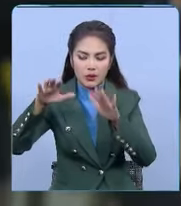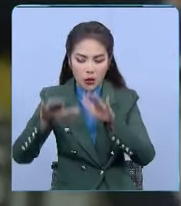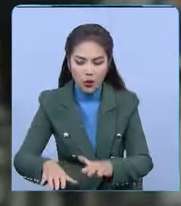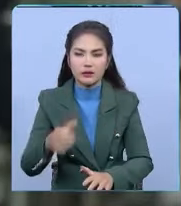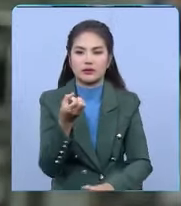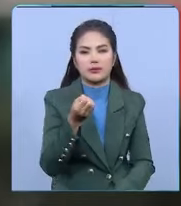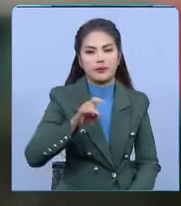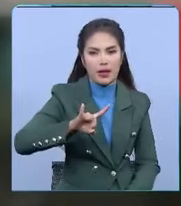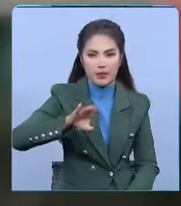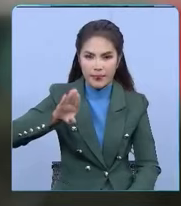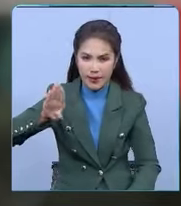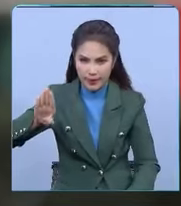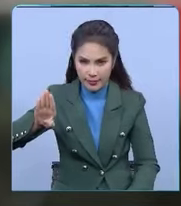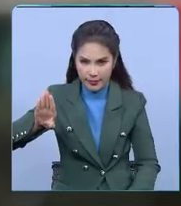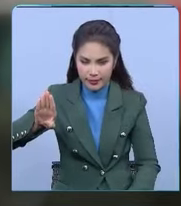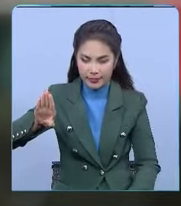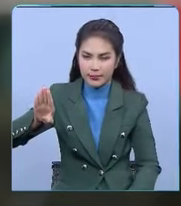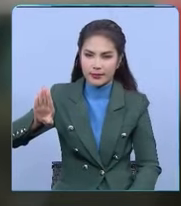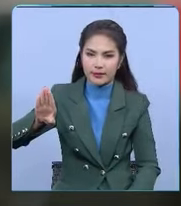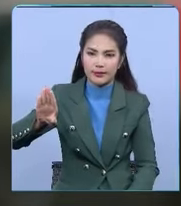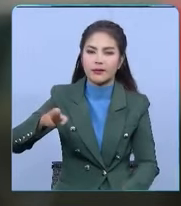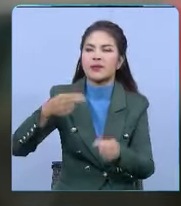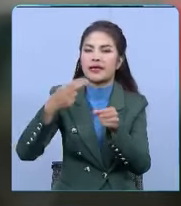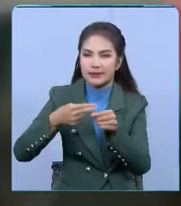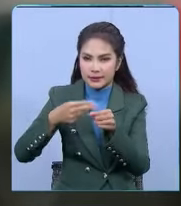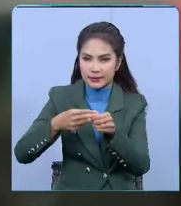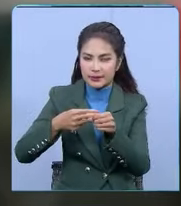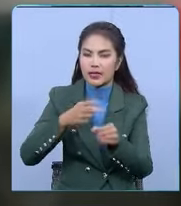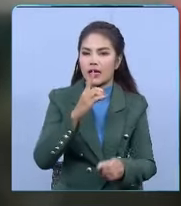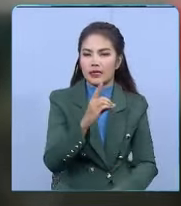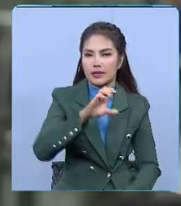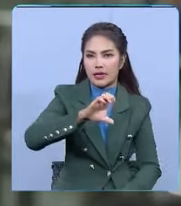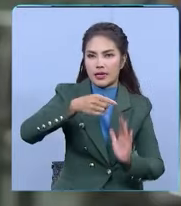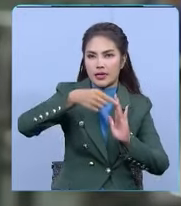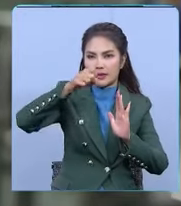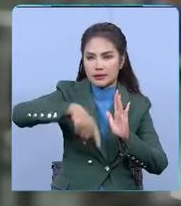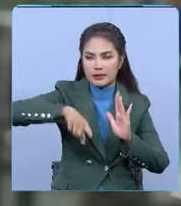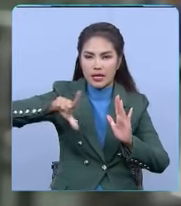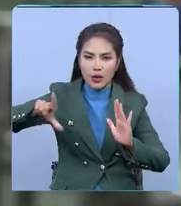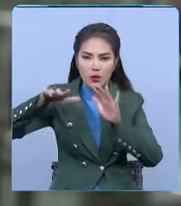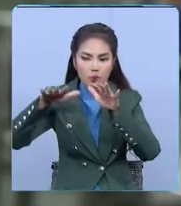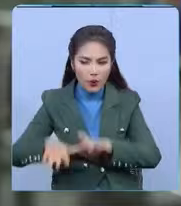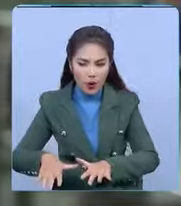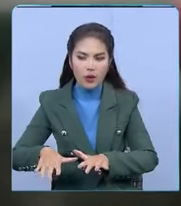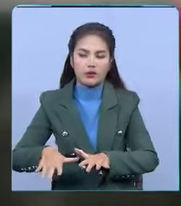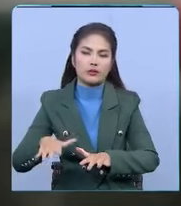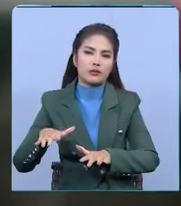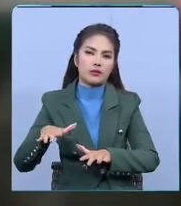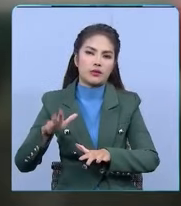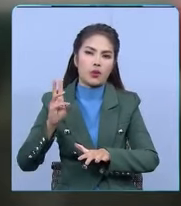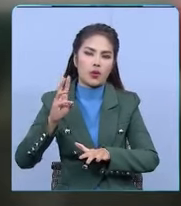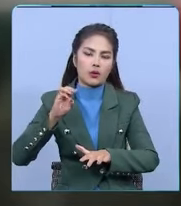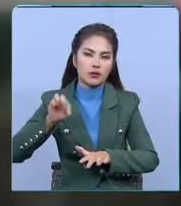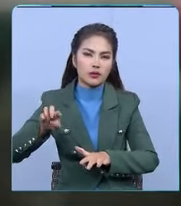แล้วก็ลดราคาดีเซลลงลิตรละ6บาท30สตางค์ลดราคาแก๊สจาก